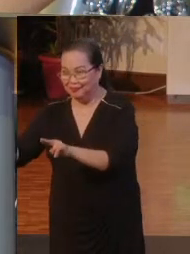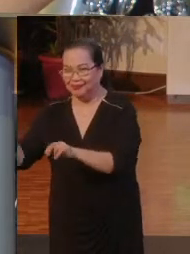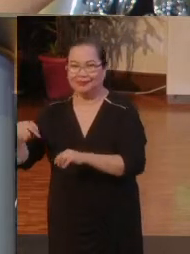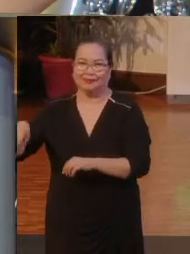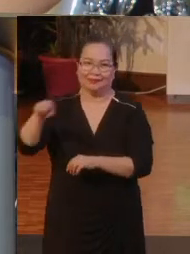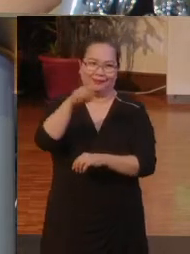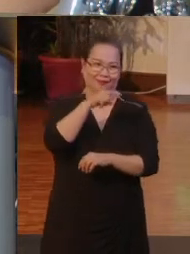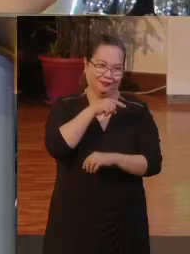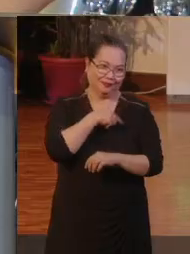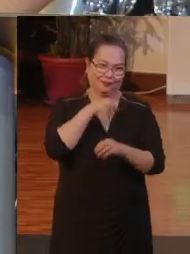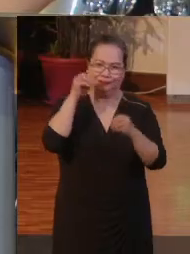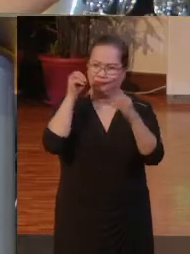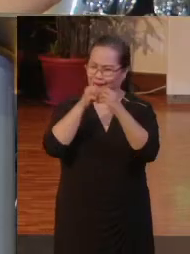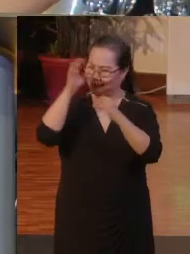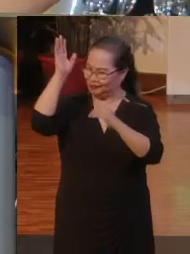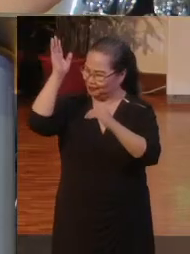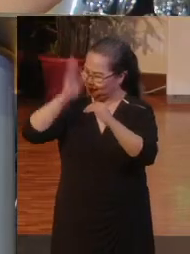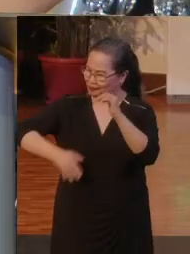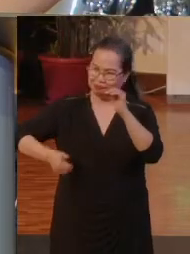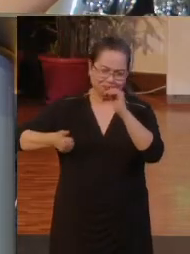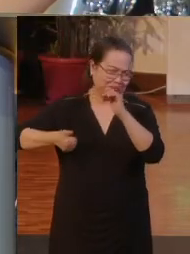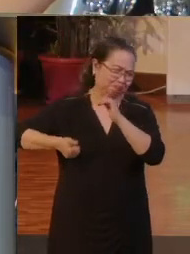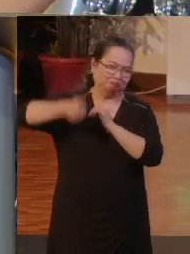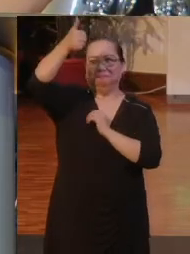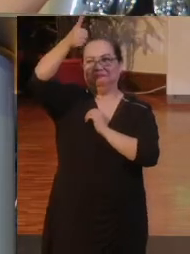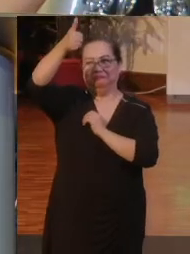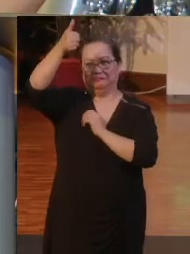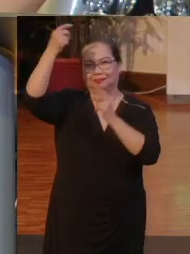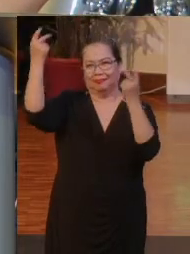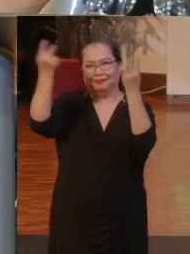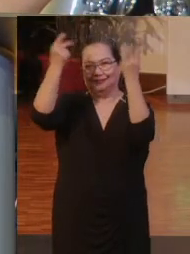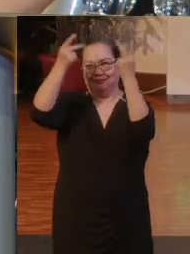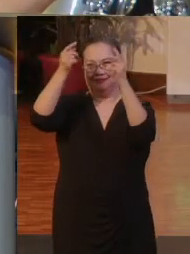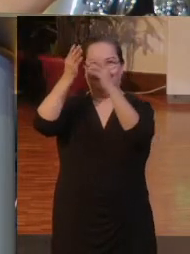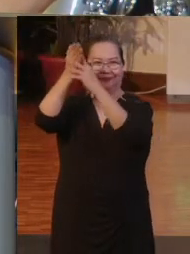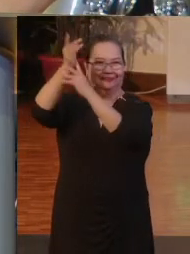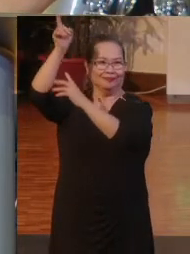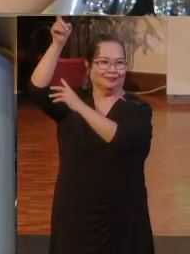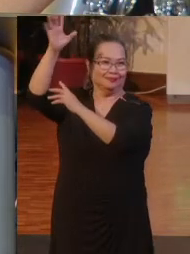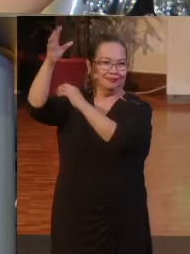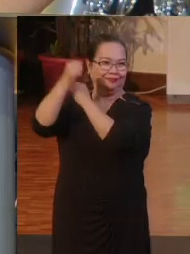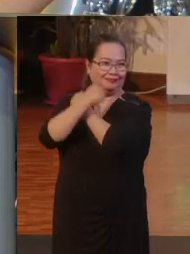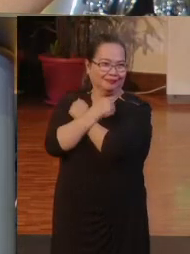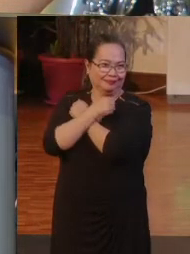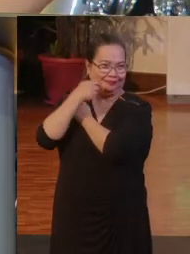we are more than conquerors through Him who loved us.